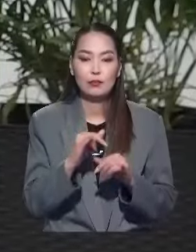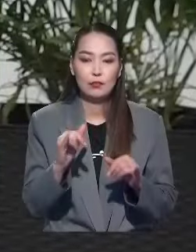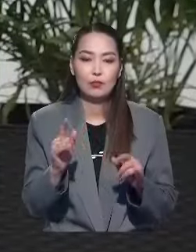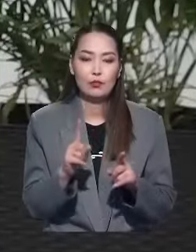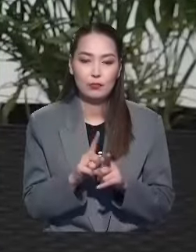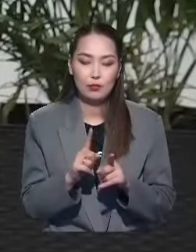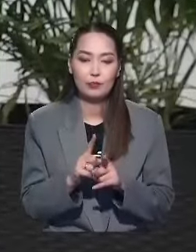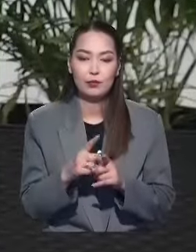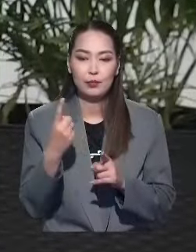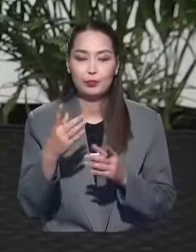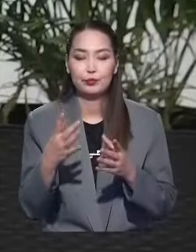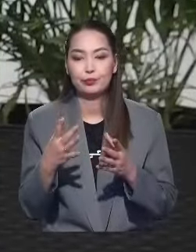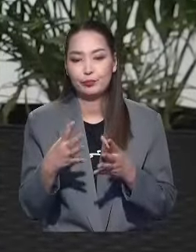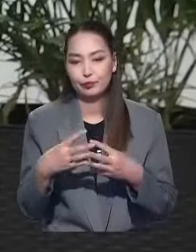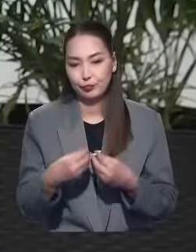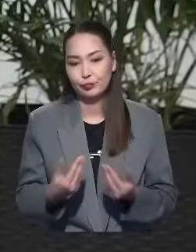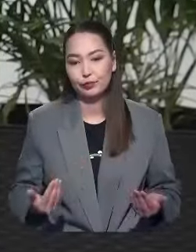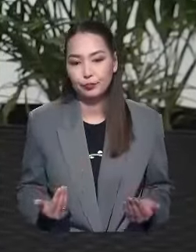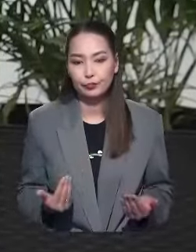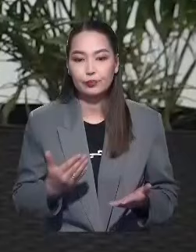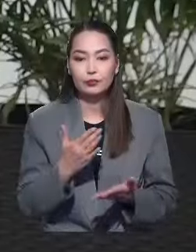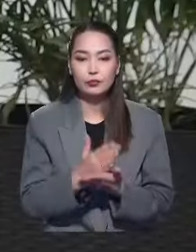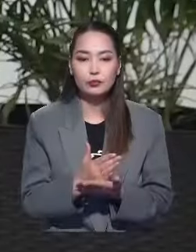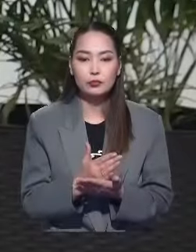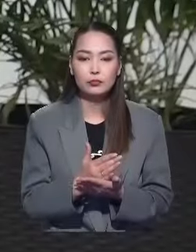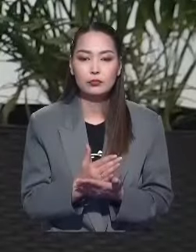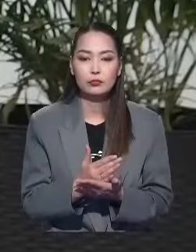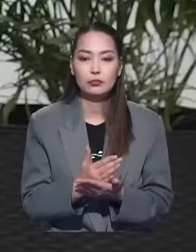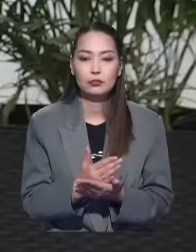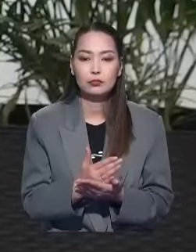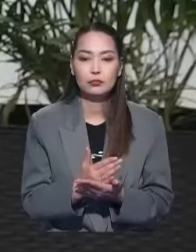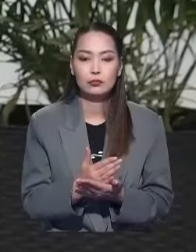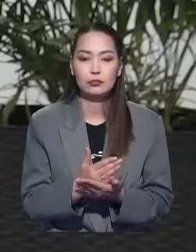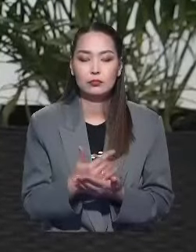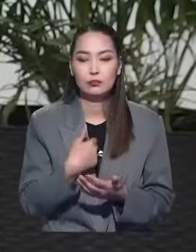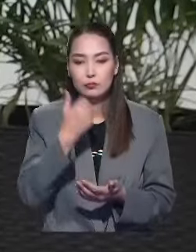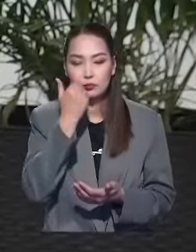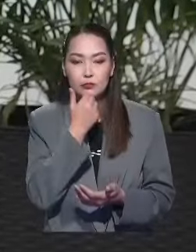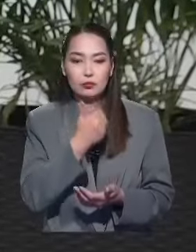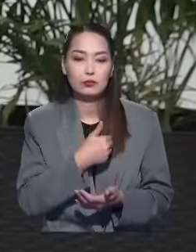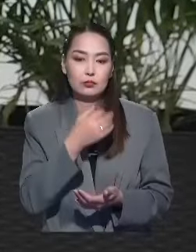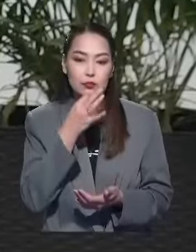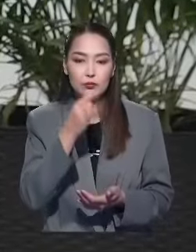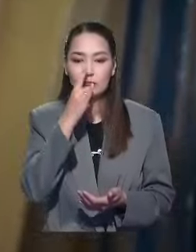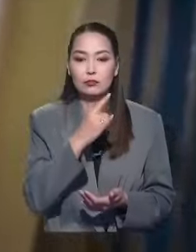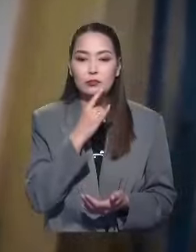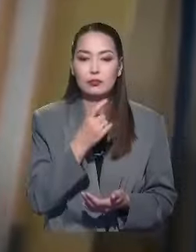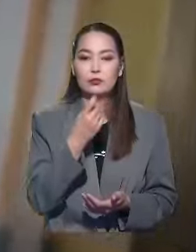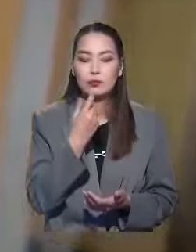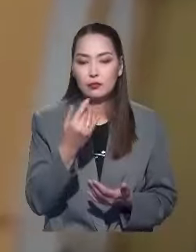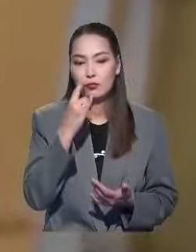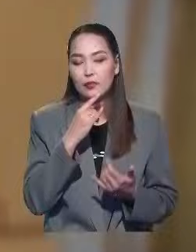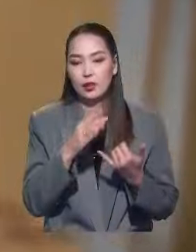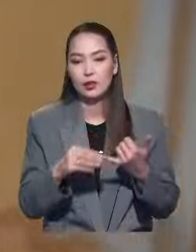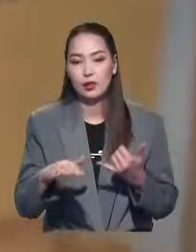шаңырақтың астында өмір сүріп жатыр. Осыған да мыңда бір алғыс айтқым келеді қазақ еліне, қазақ жеріне. Карина